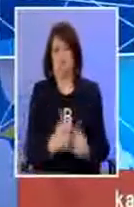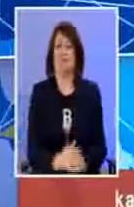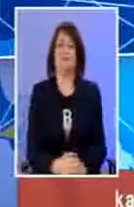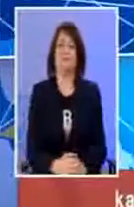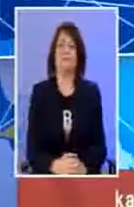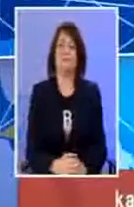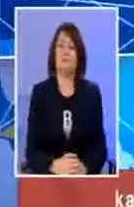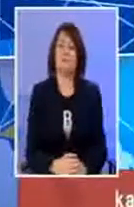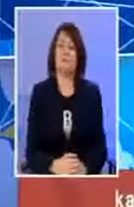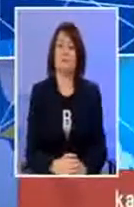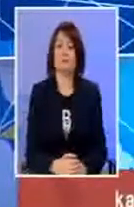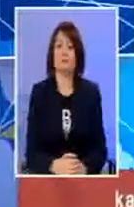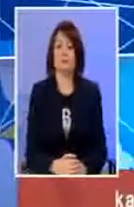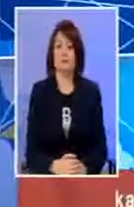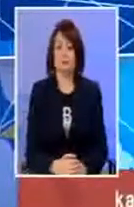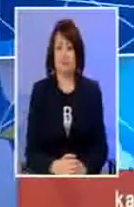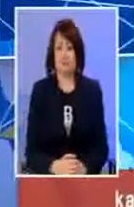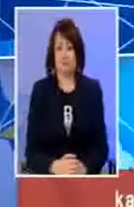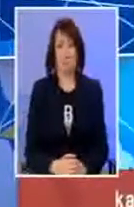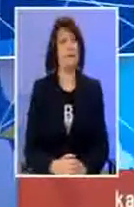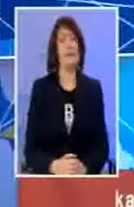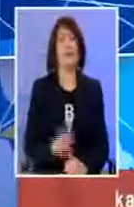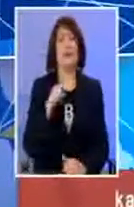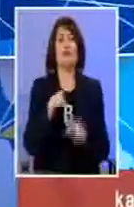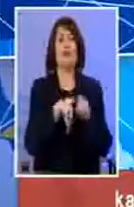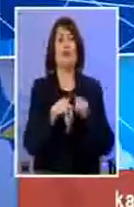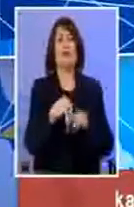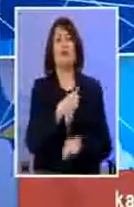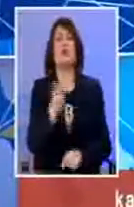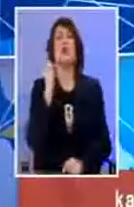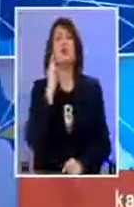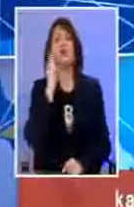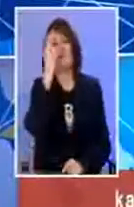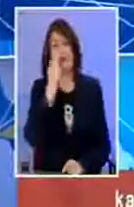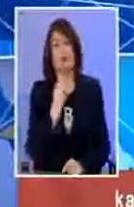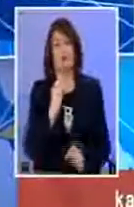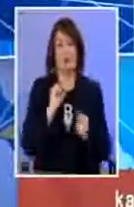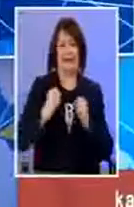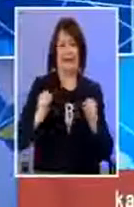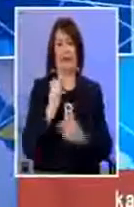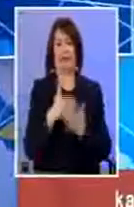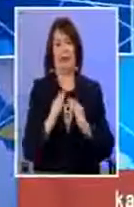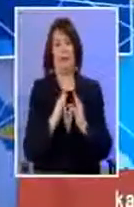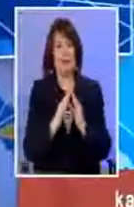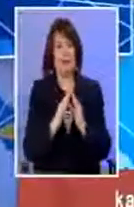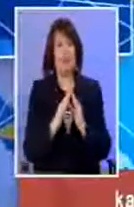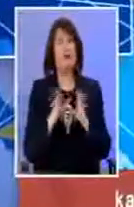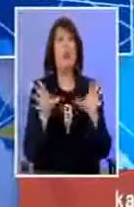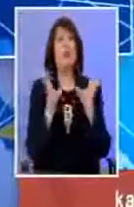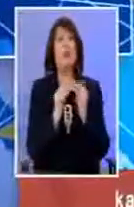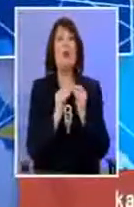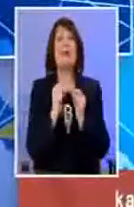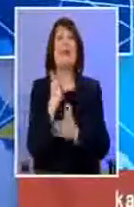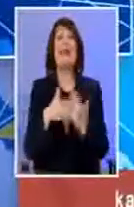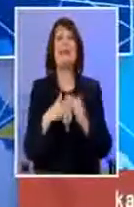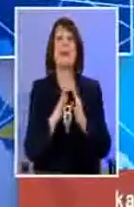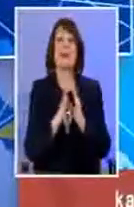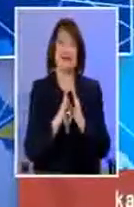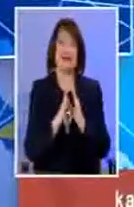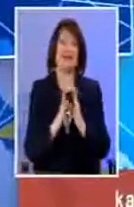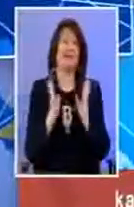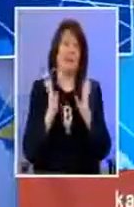ακριβώς. Αυτό δεν αφορά την κόφωση, την τύφλωση, την κινητική αναπηρία, αφορά την αναπηρία. Έτσι